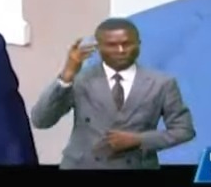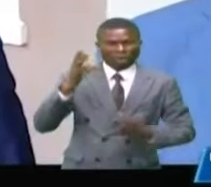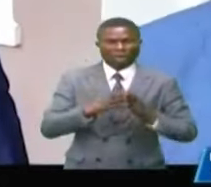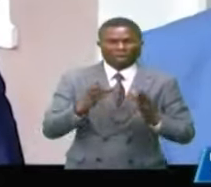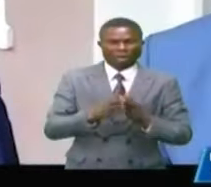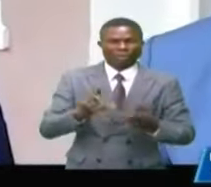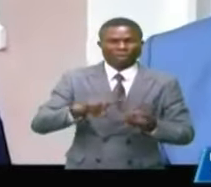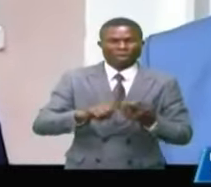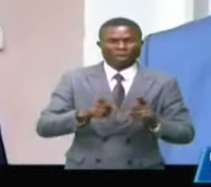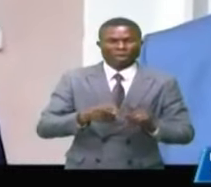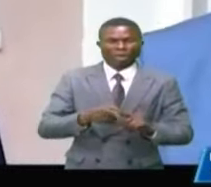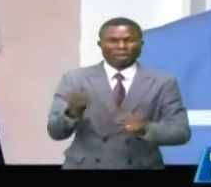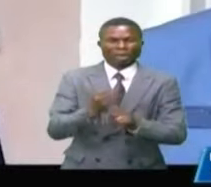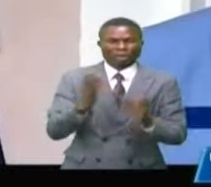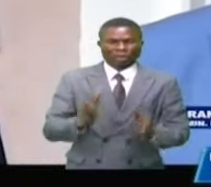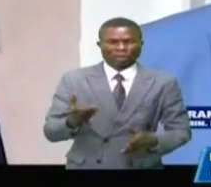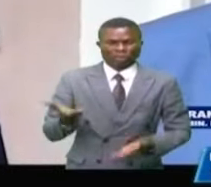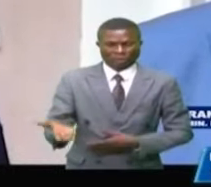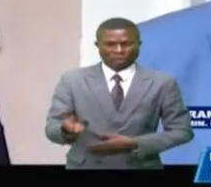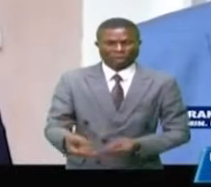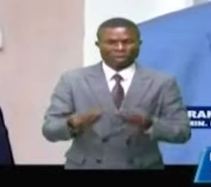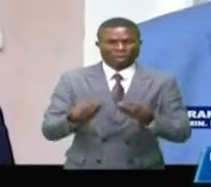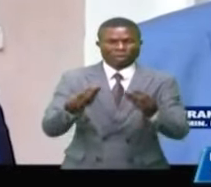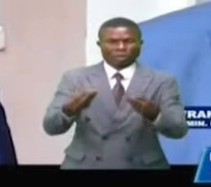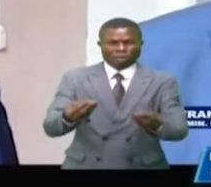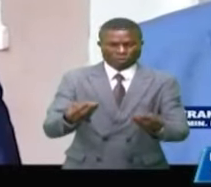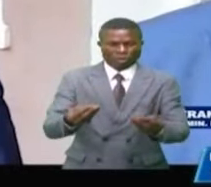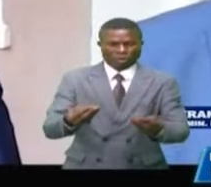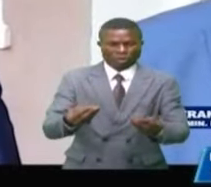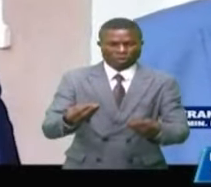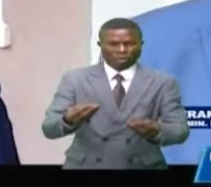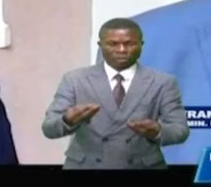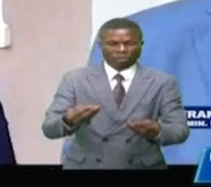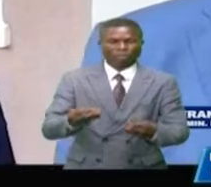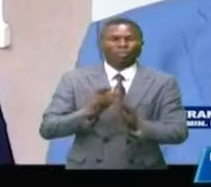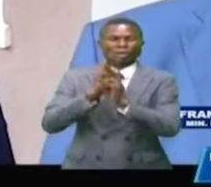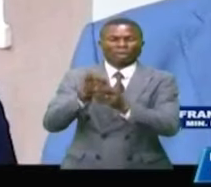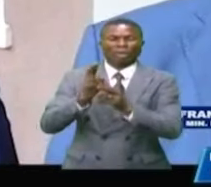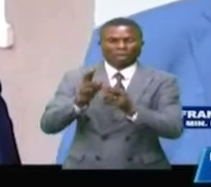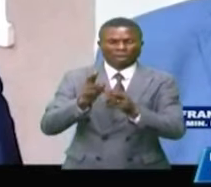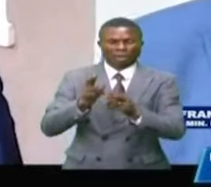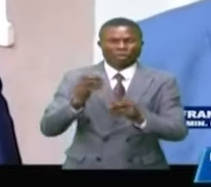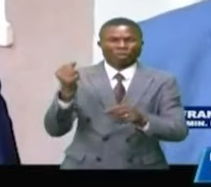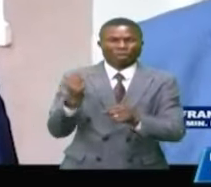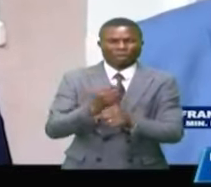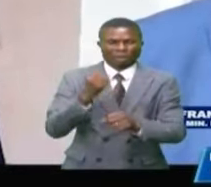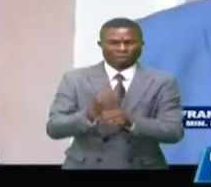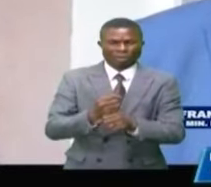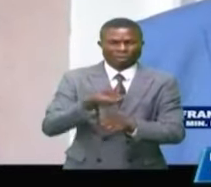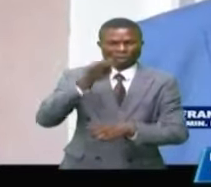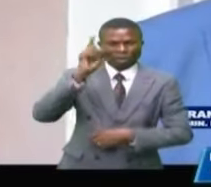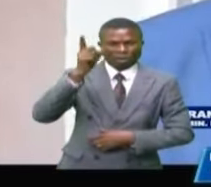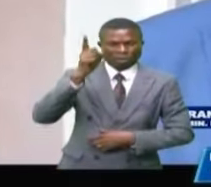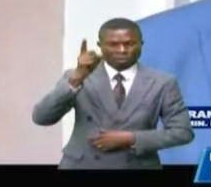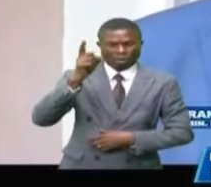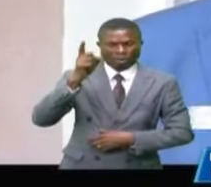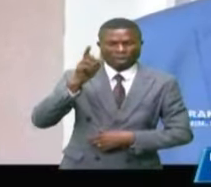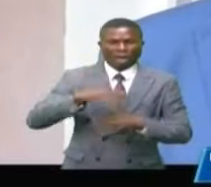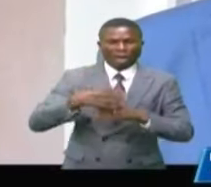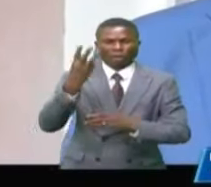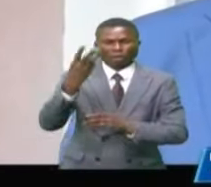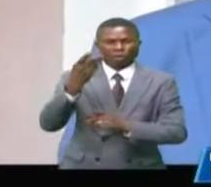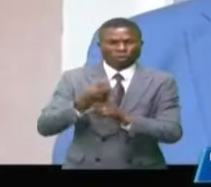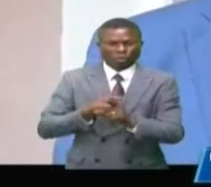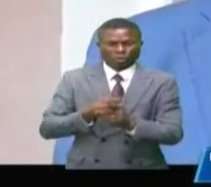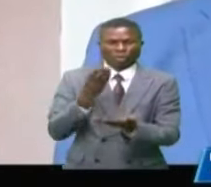mes collaborateurs pour déposer le rapport d'exécution au premier semestre